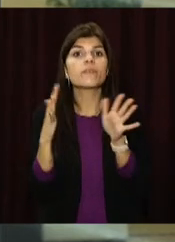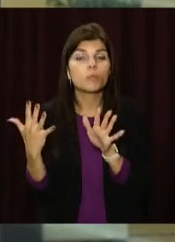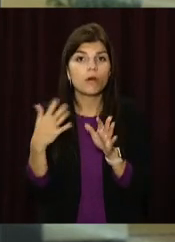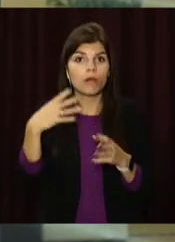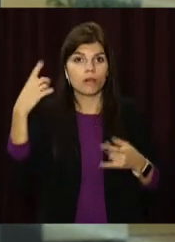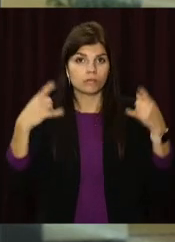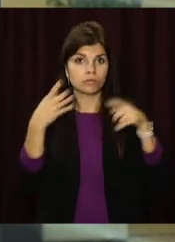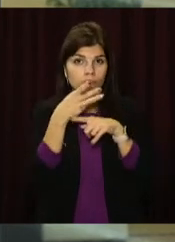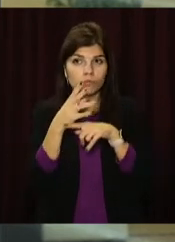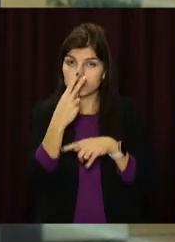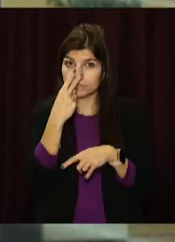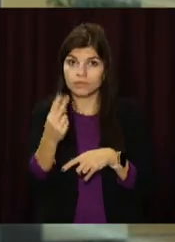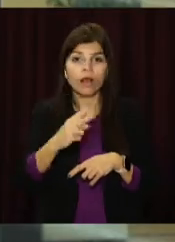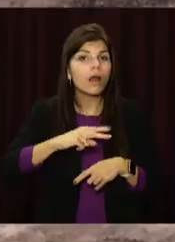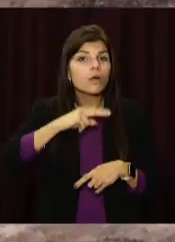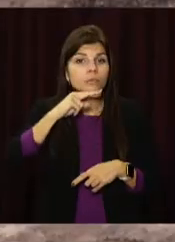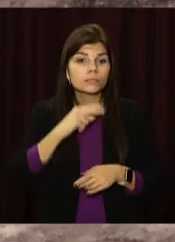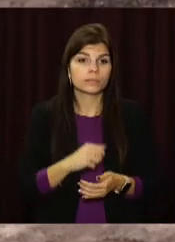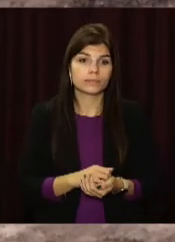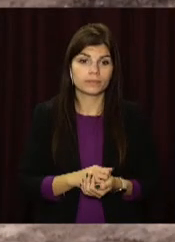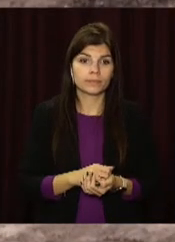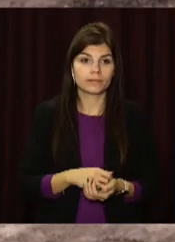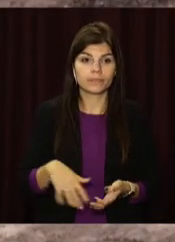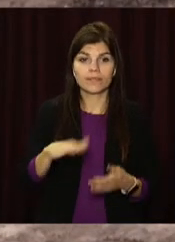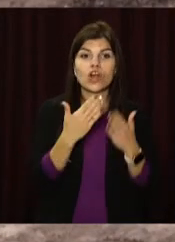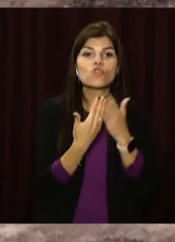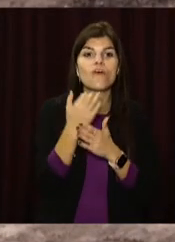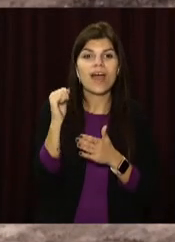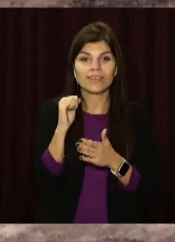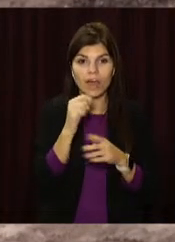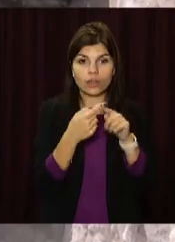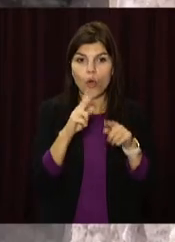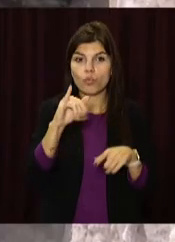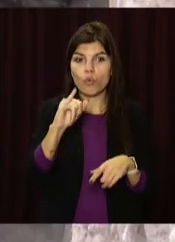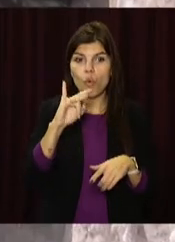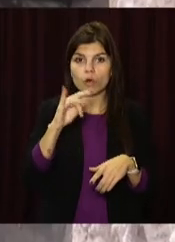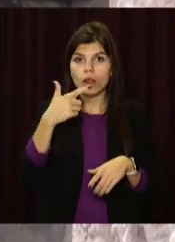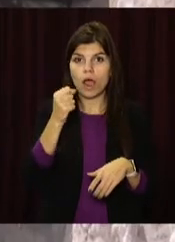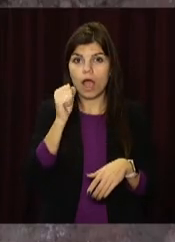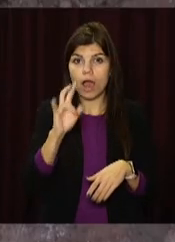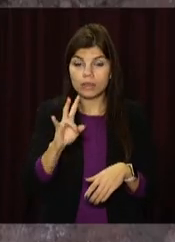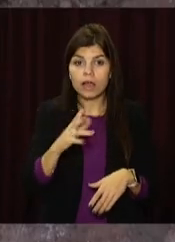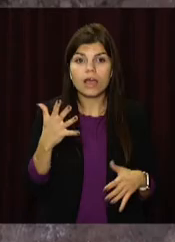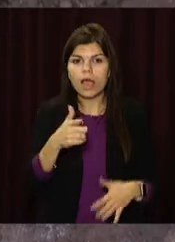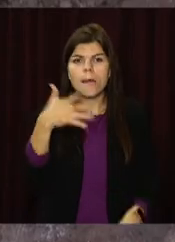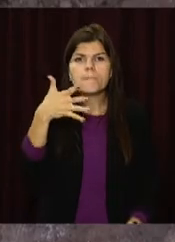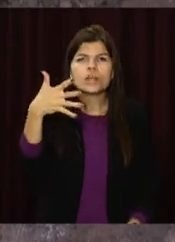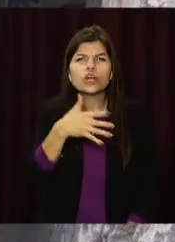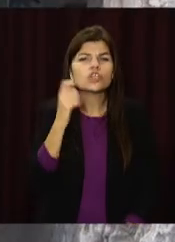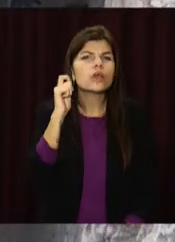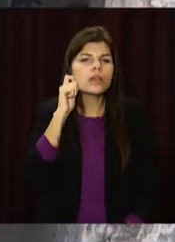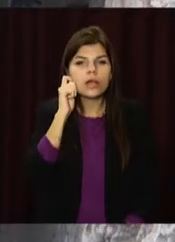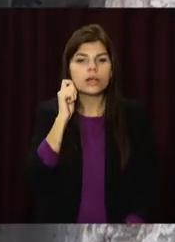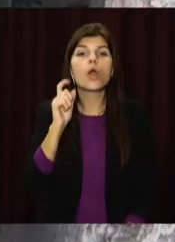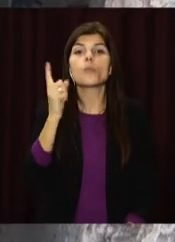наша Анастасія Вільхова. Візитівка Новоолександрівки – це її курган. Унікальний об'єкт, якому понад 5 тисяч років, став магнітом